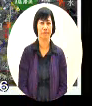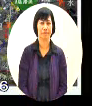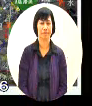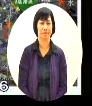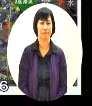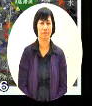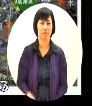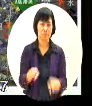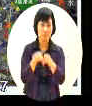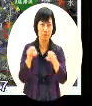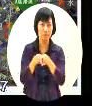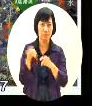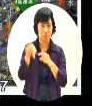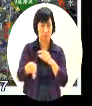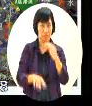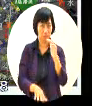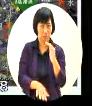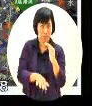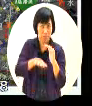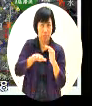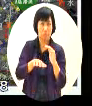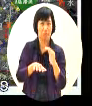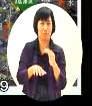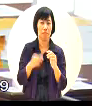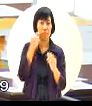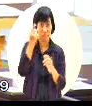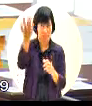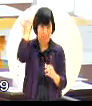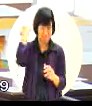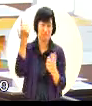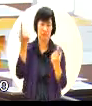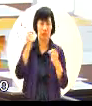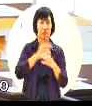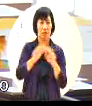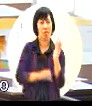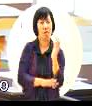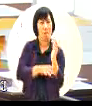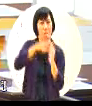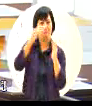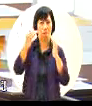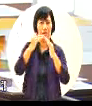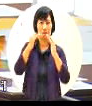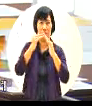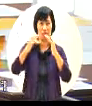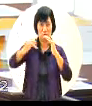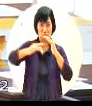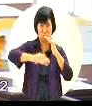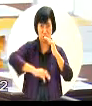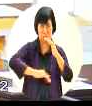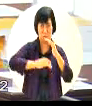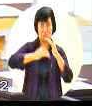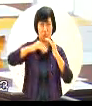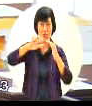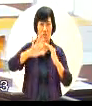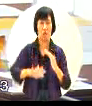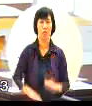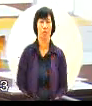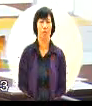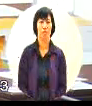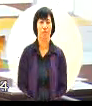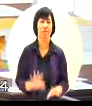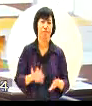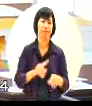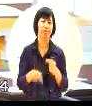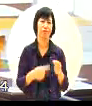用啦，这种的淹水吼，老厝也得入厝啊，因内底水得淹灭啊。不过今年就是无淹。咱阮